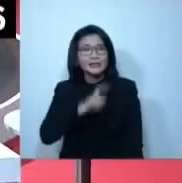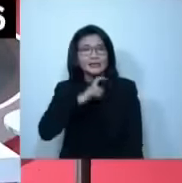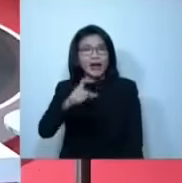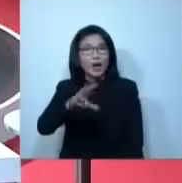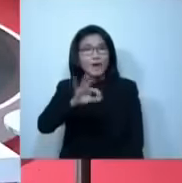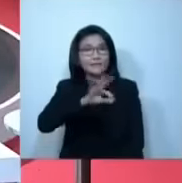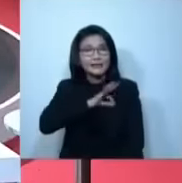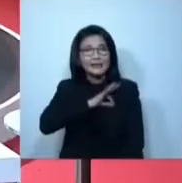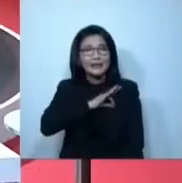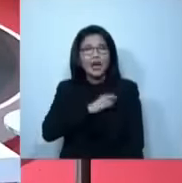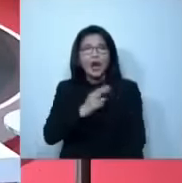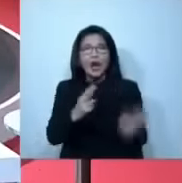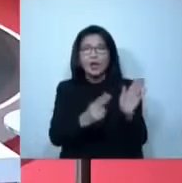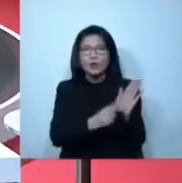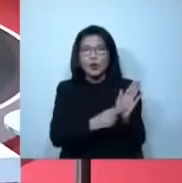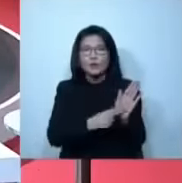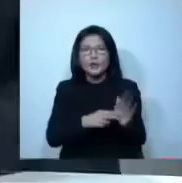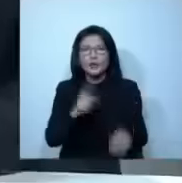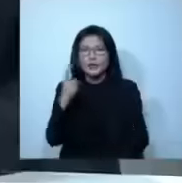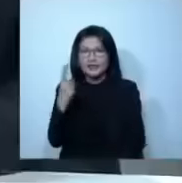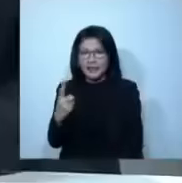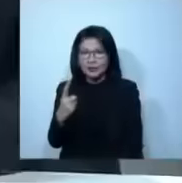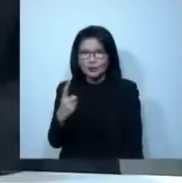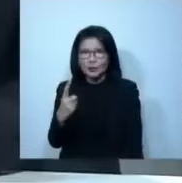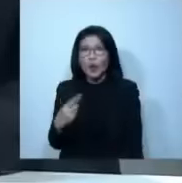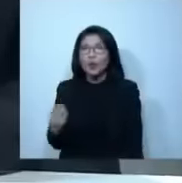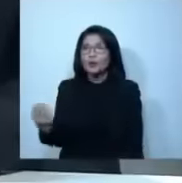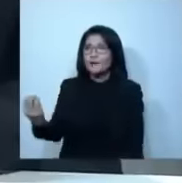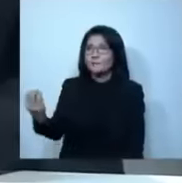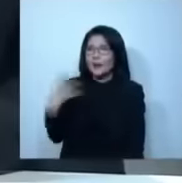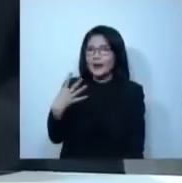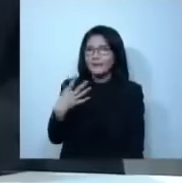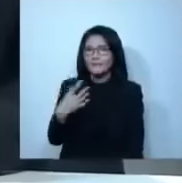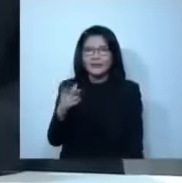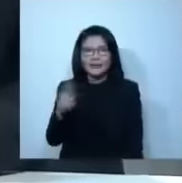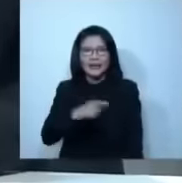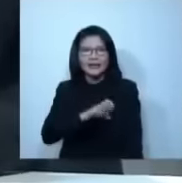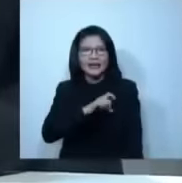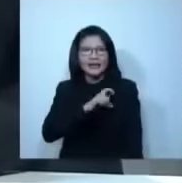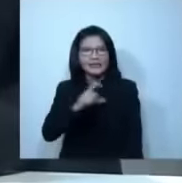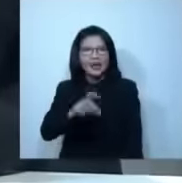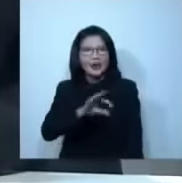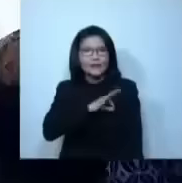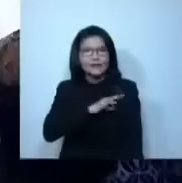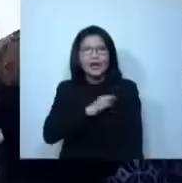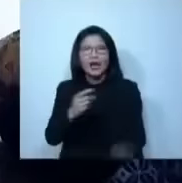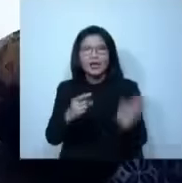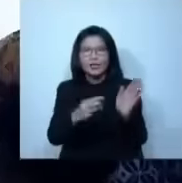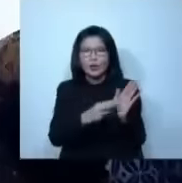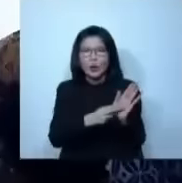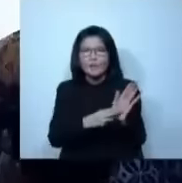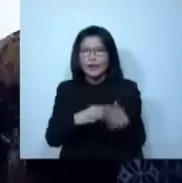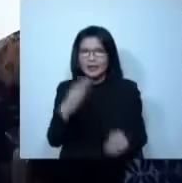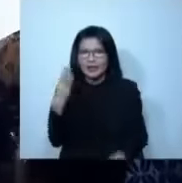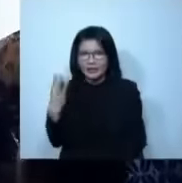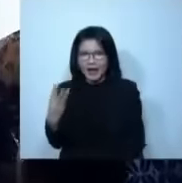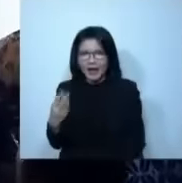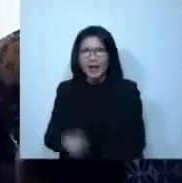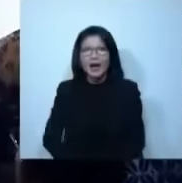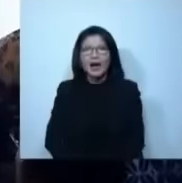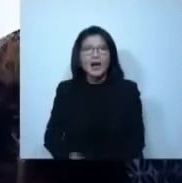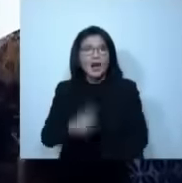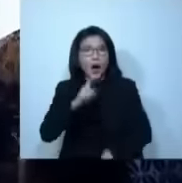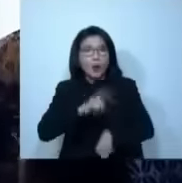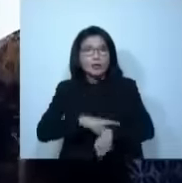presiden nomor urut 1 untuk menanggapi jawaban dari calon presiden nomor urut 3. Waktu Anda 1 menit